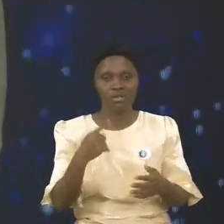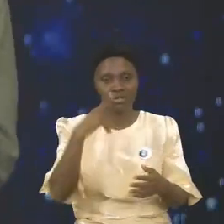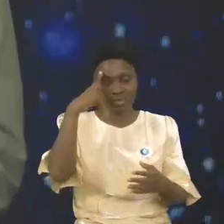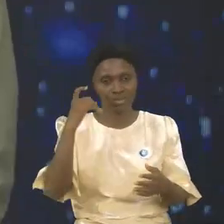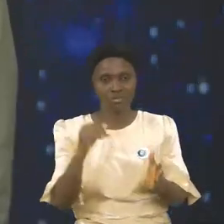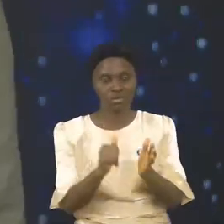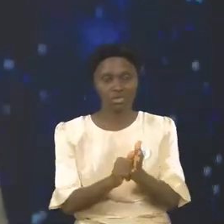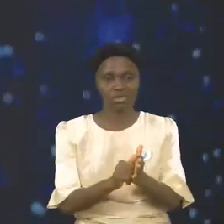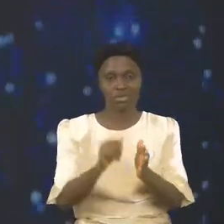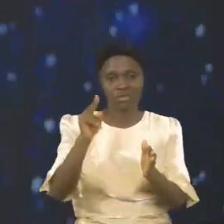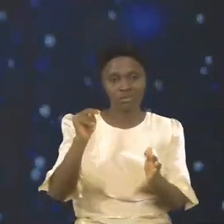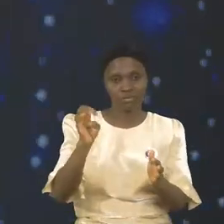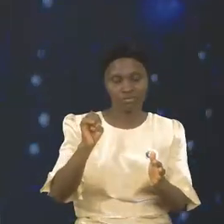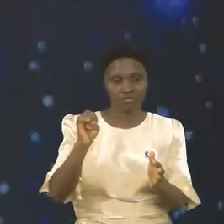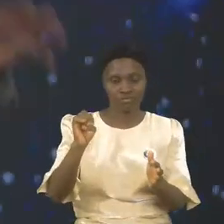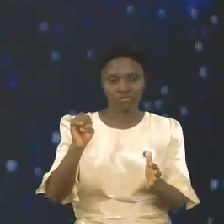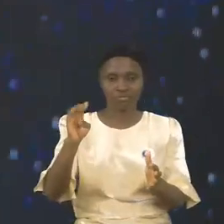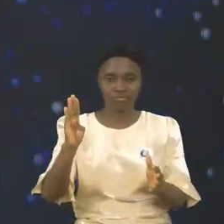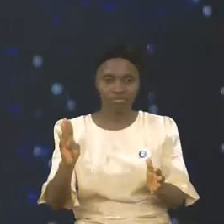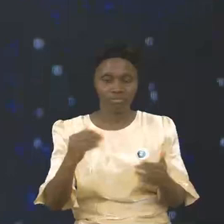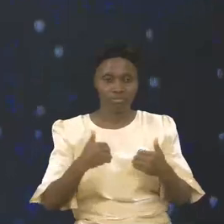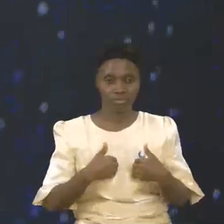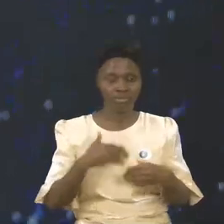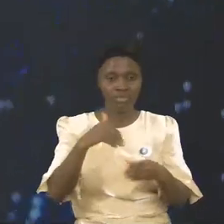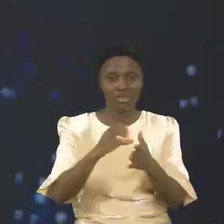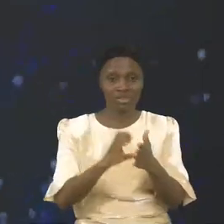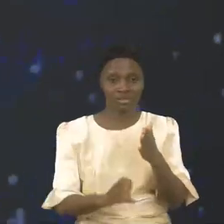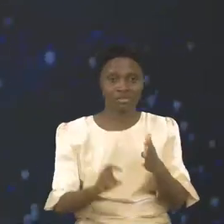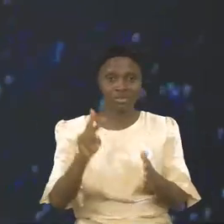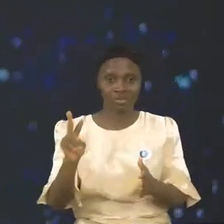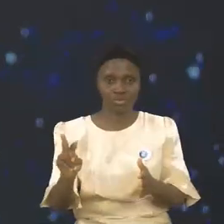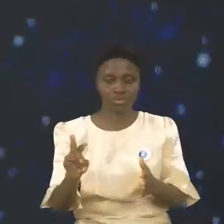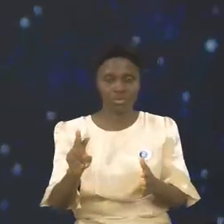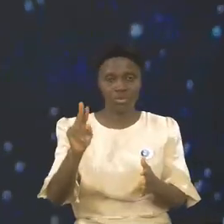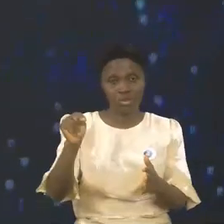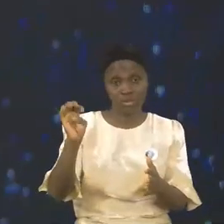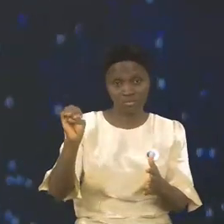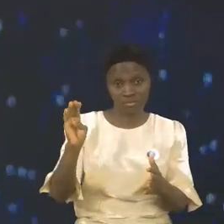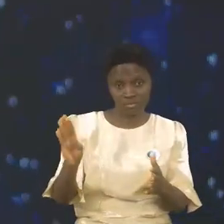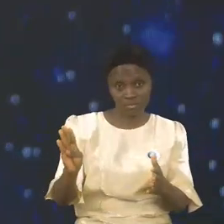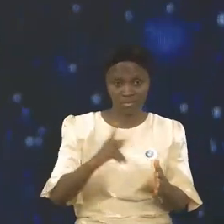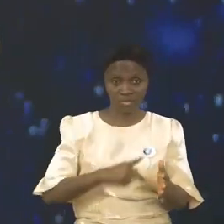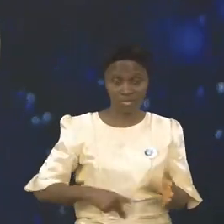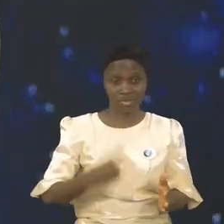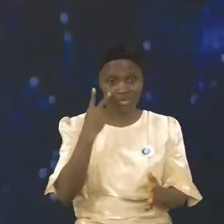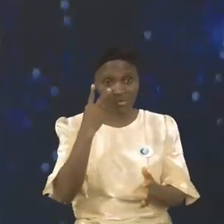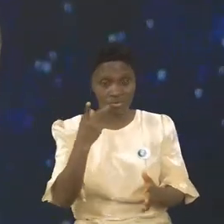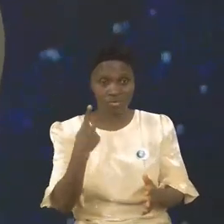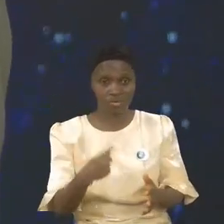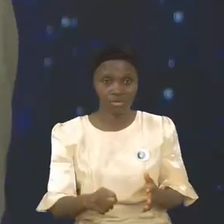au fait ceci est similaire au songe qu'avait Nebu canesa ou chapitre 2